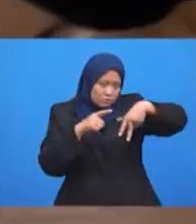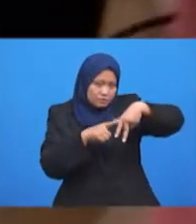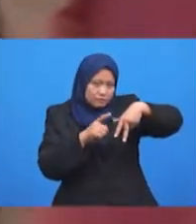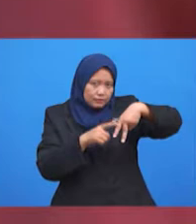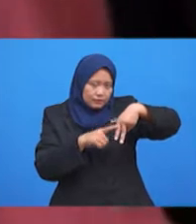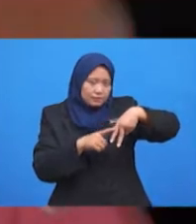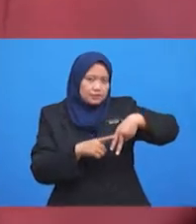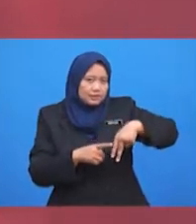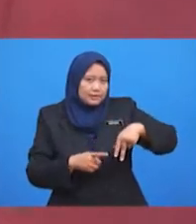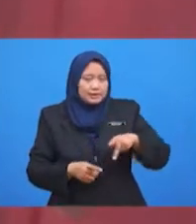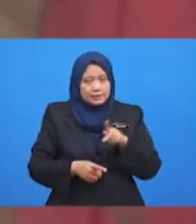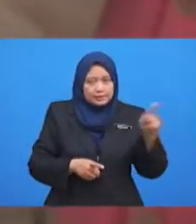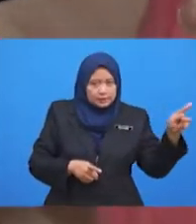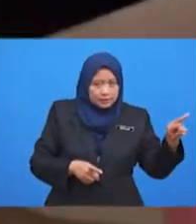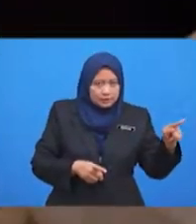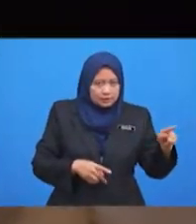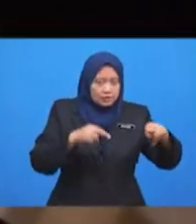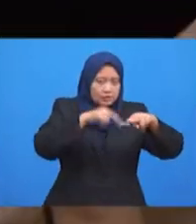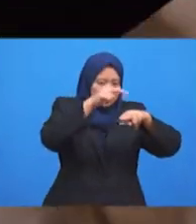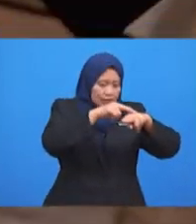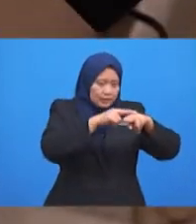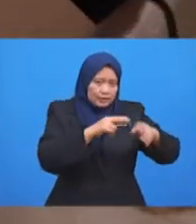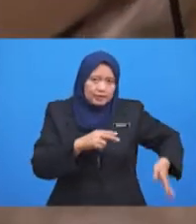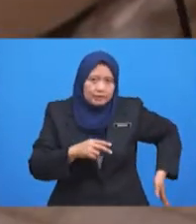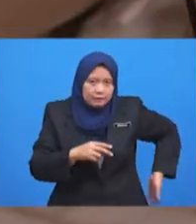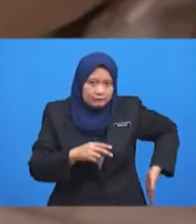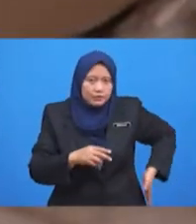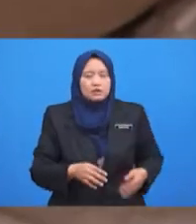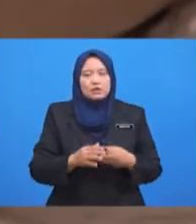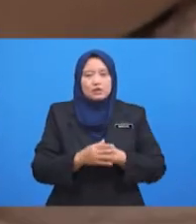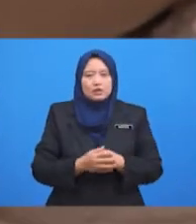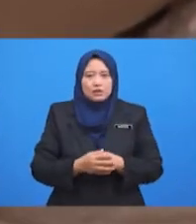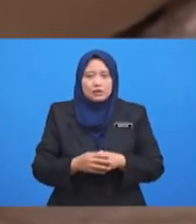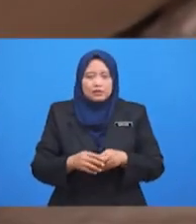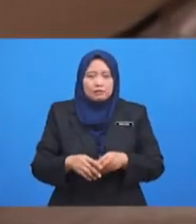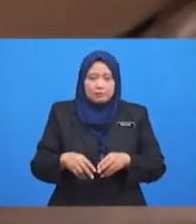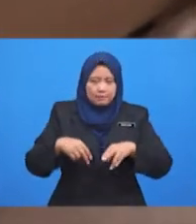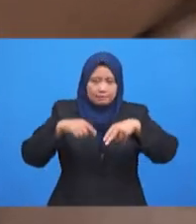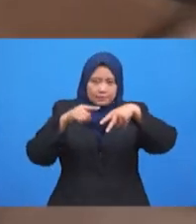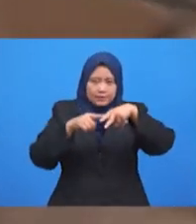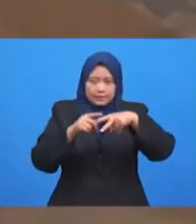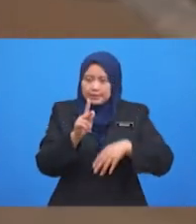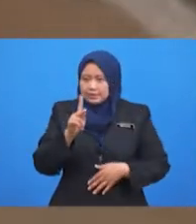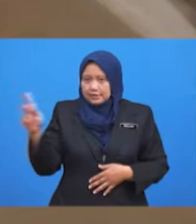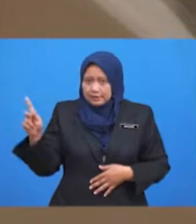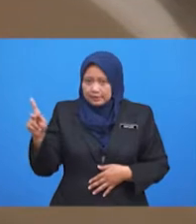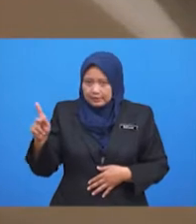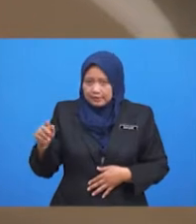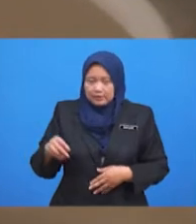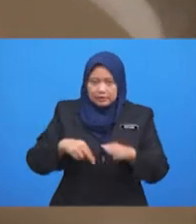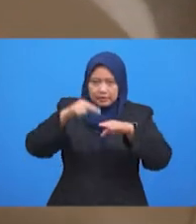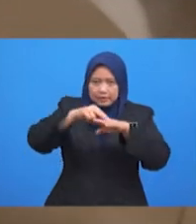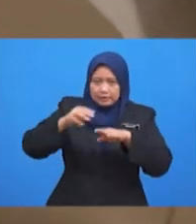paha, bahagian betis belakang kanan, naik ke paha dan seterusnya di bahagian belakang